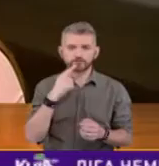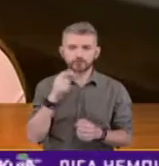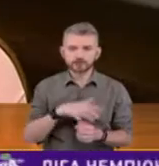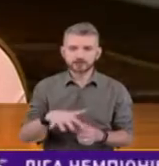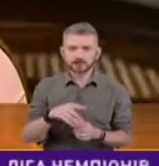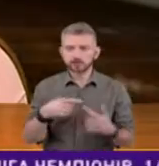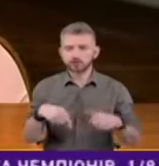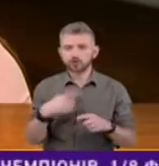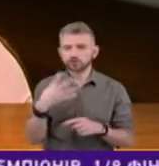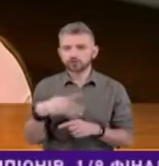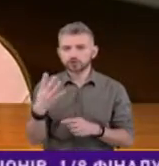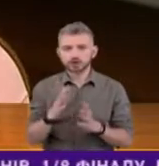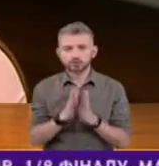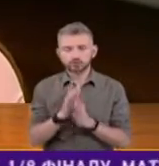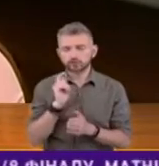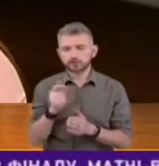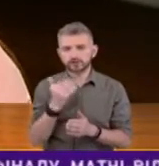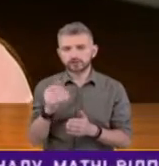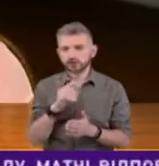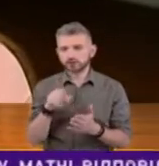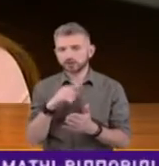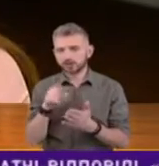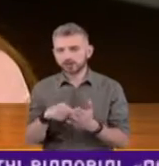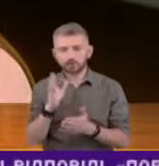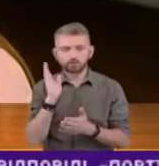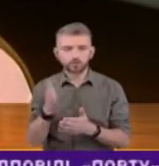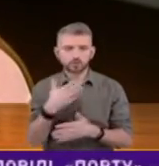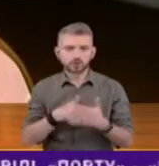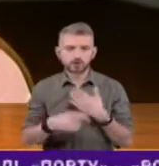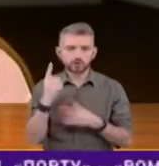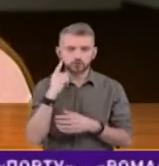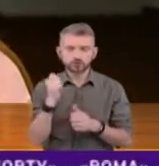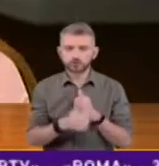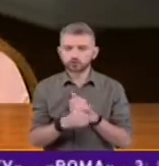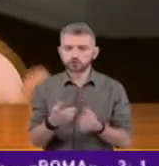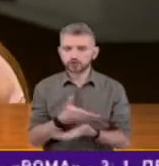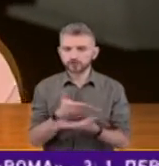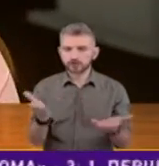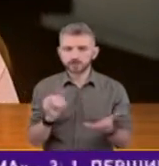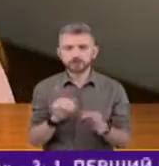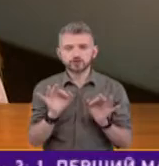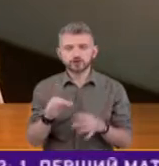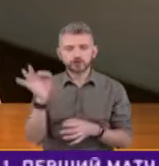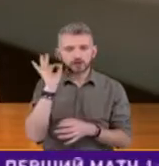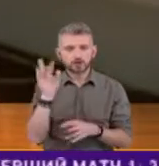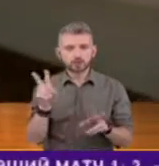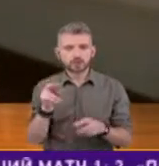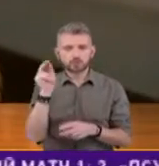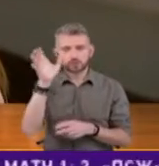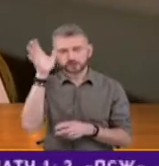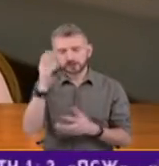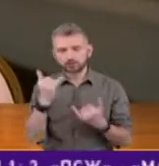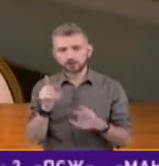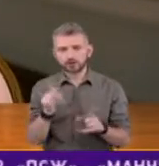округу номер 44. Прошу, ставте, будь ласка, ваші питання, будемо раді почути кожного з вас. І, звичайно, нагадаю, що на тему освіти також